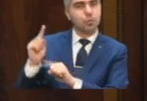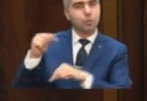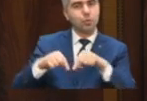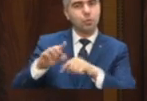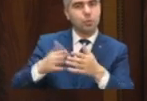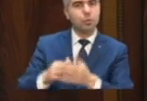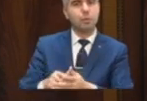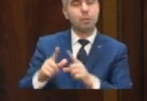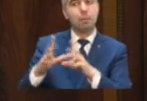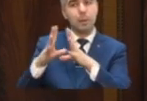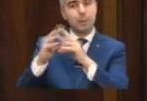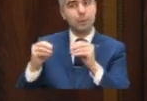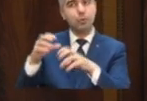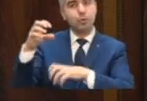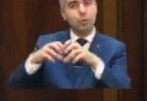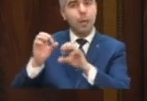ومخلفات الجفاف،